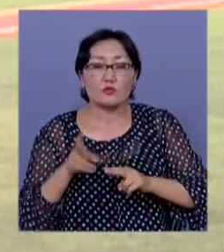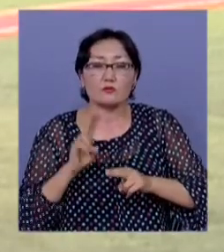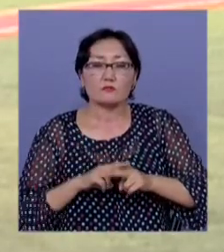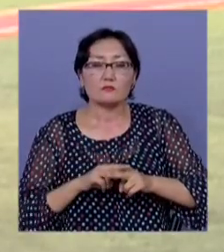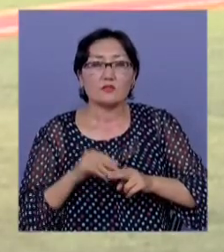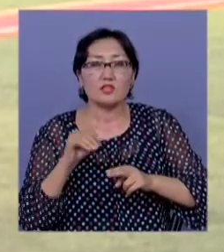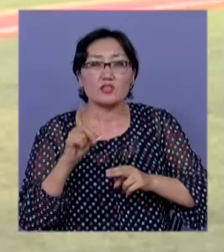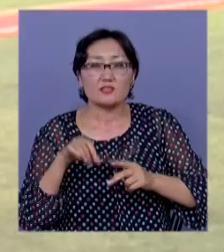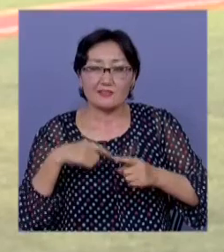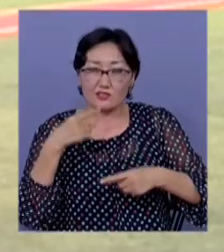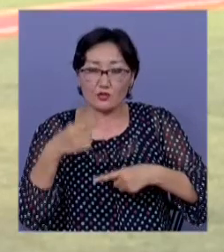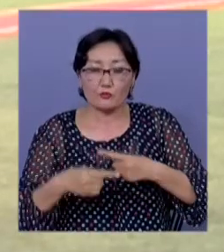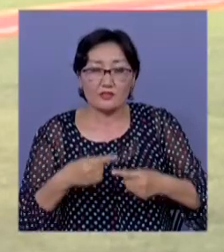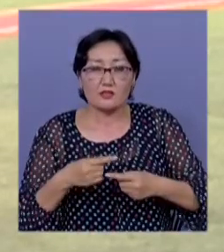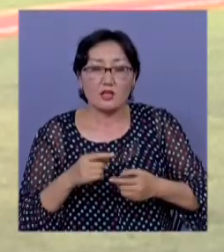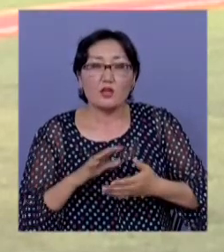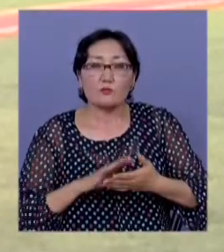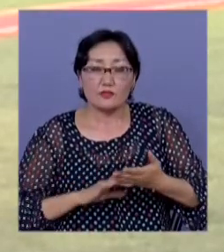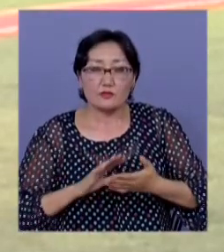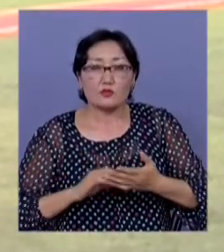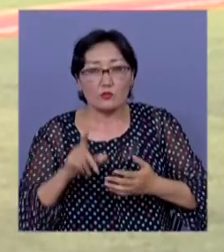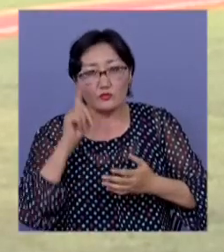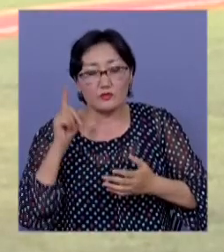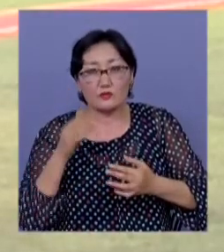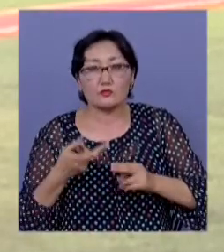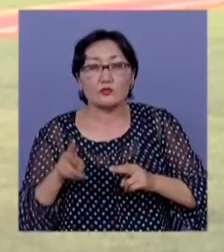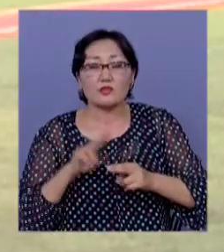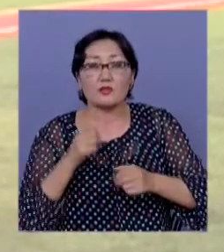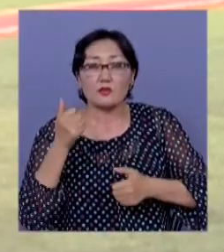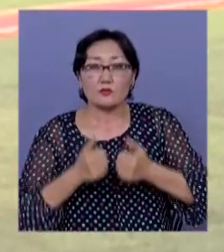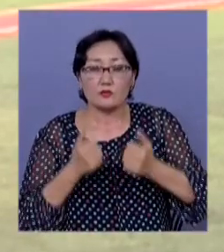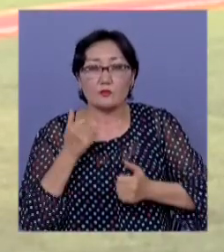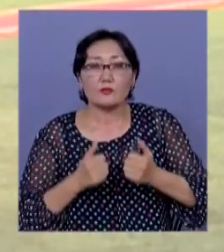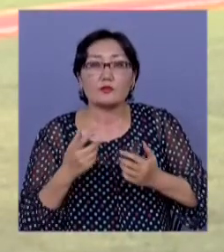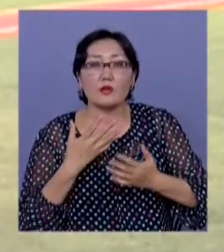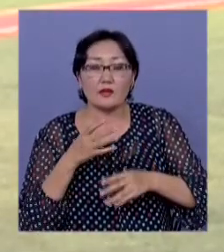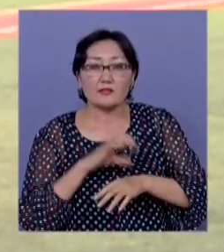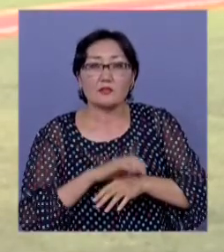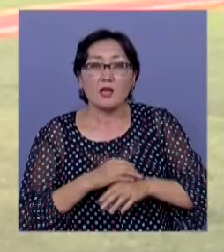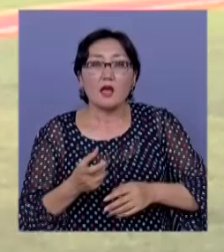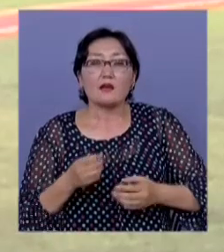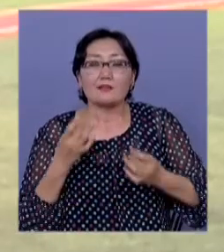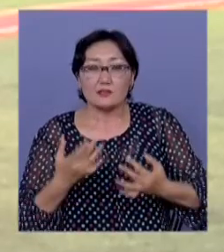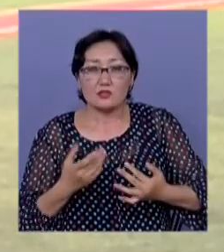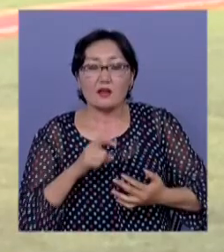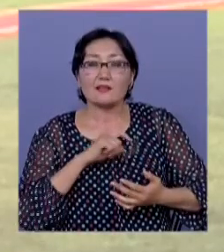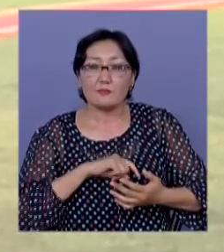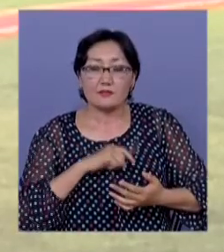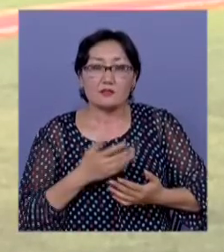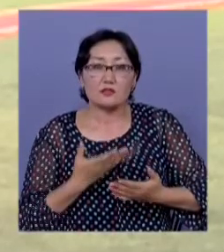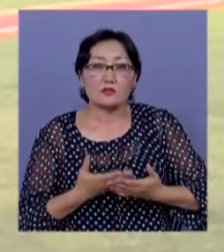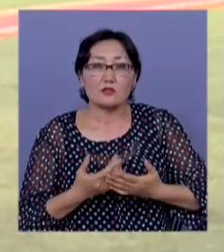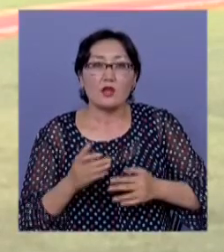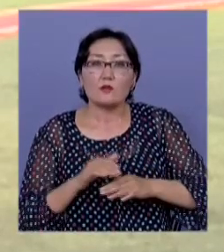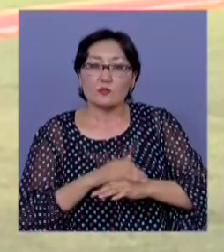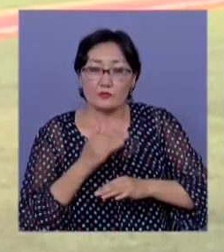Жақсылық ағамыздың ізін басатын ұлдар келе берсін дегім келеді. Және сол қарапайымдылығын, адамгершілігін, жұмсақтығын, өзі бір